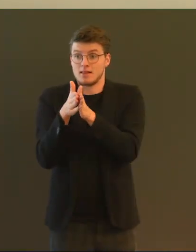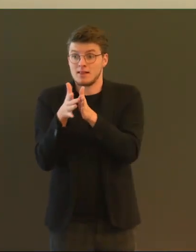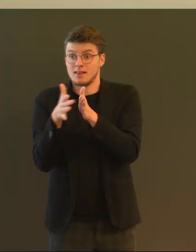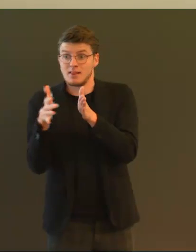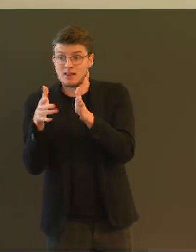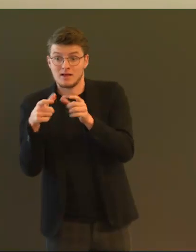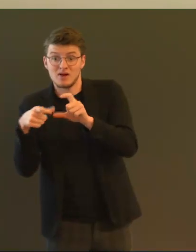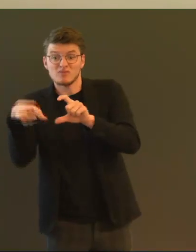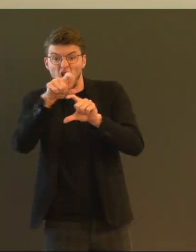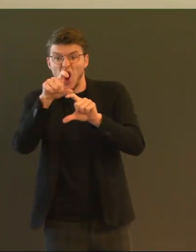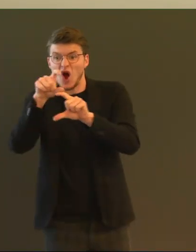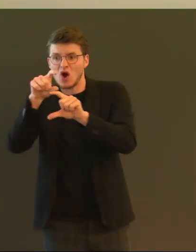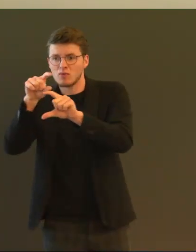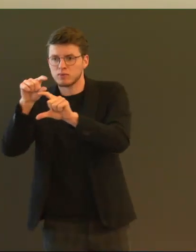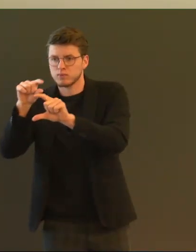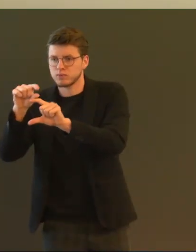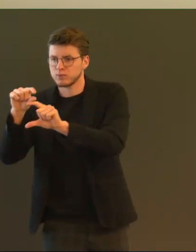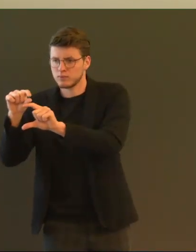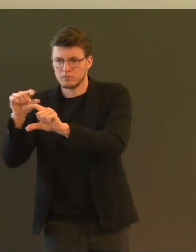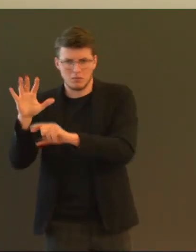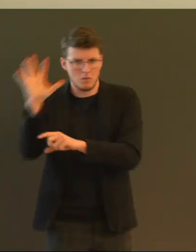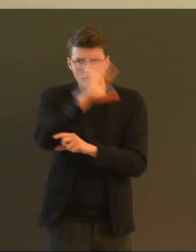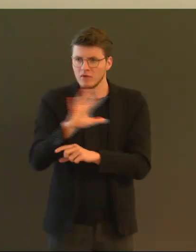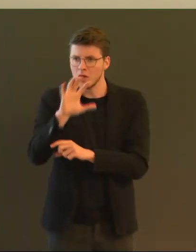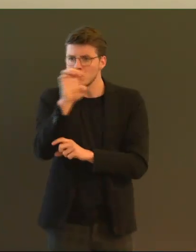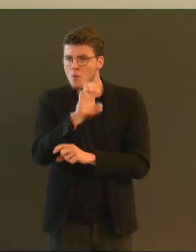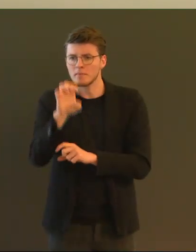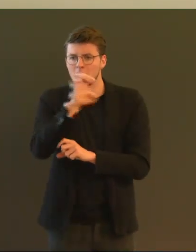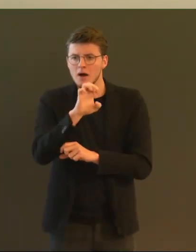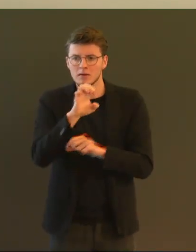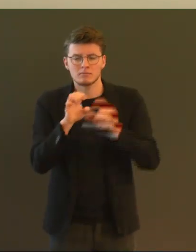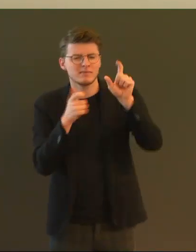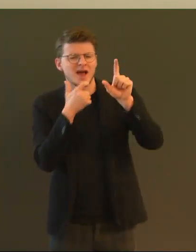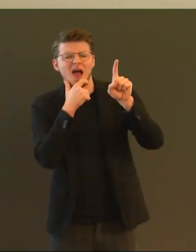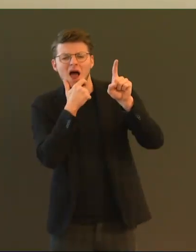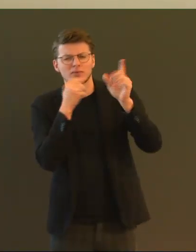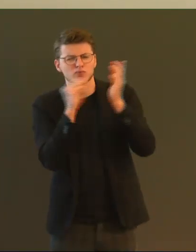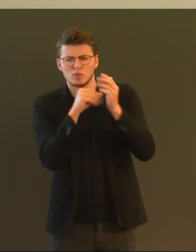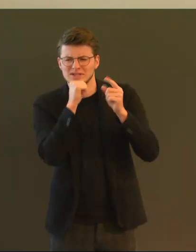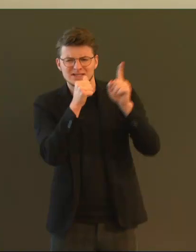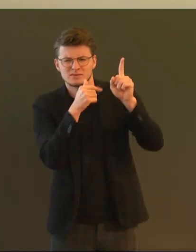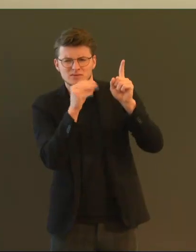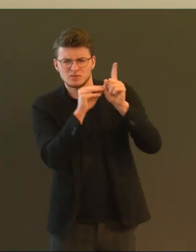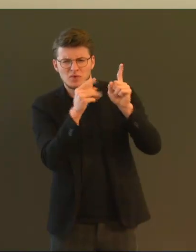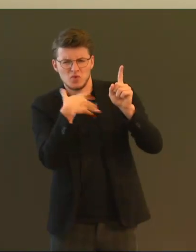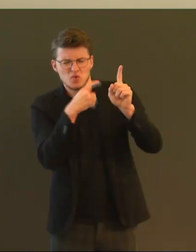waar men nog steeds zwaar getroffen is door de epidemie.